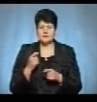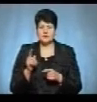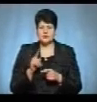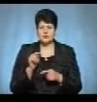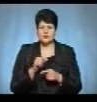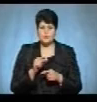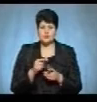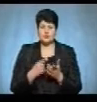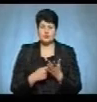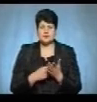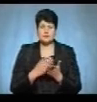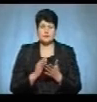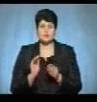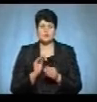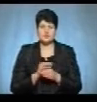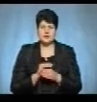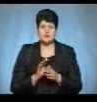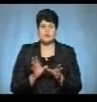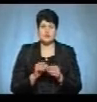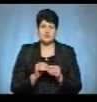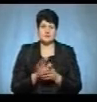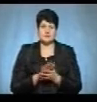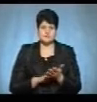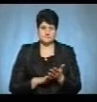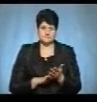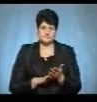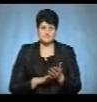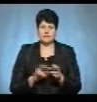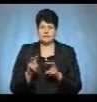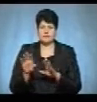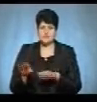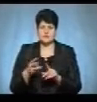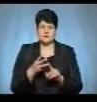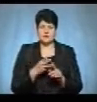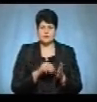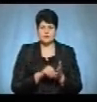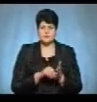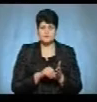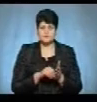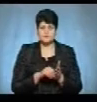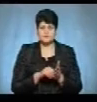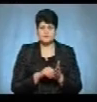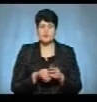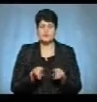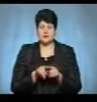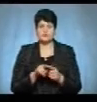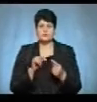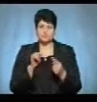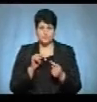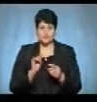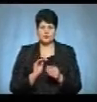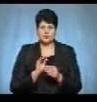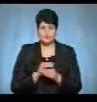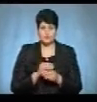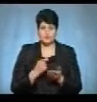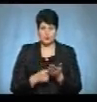того, що докази мають долучатися разом з поданням позовної заяви. Присядьте, представник третьої особи. Також заперечую проти долучення даного доказу.